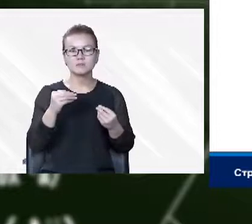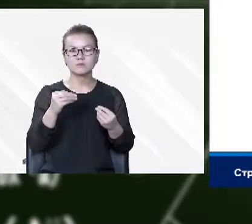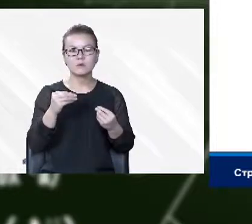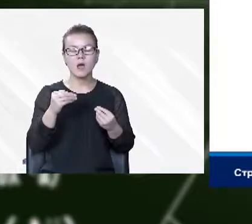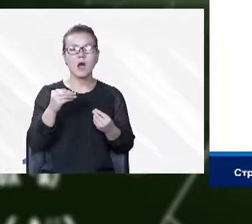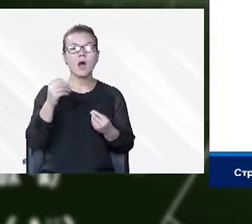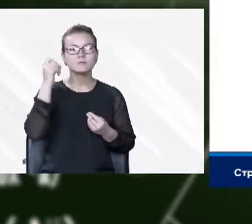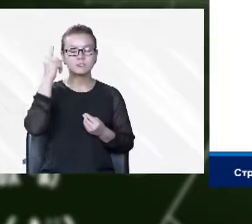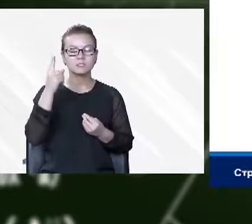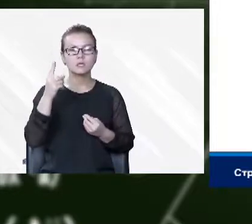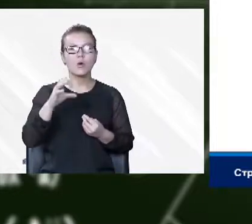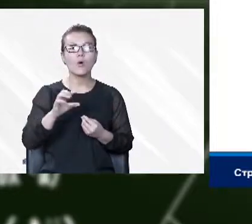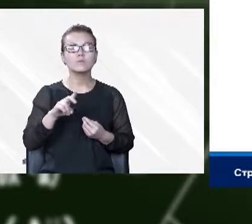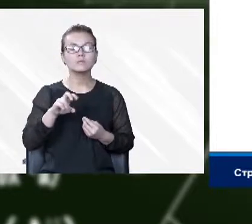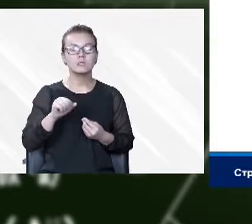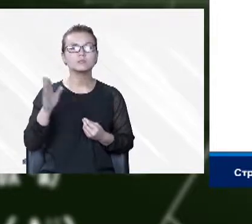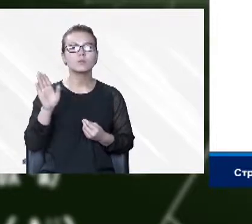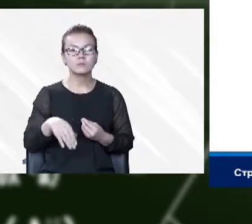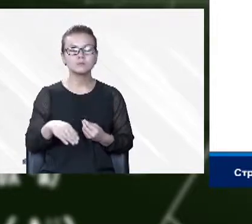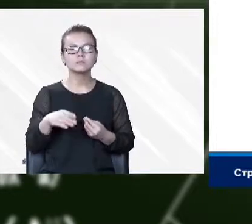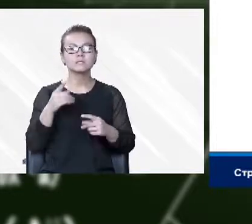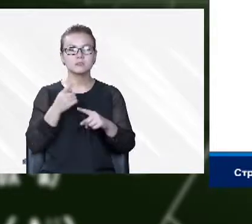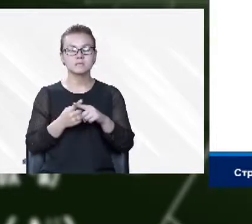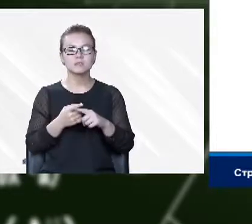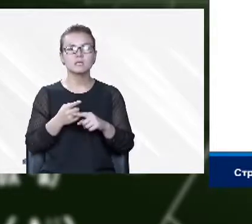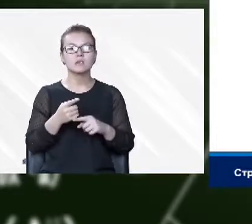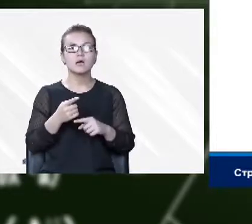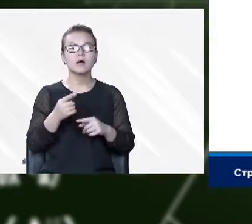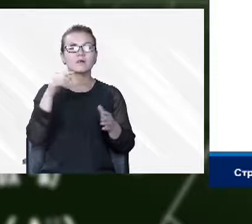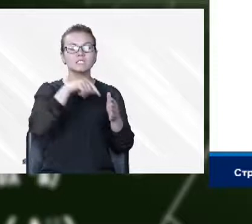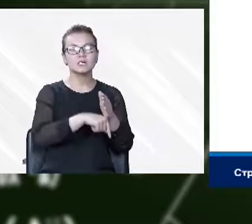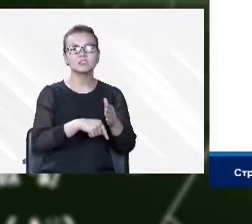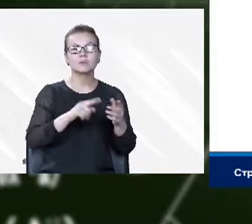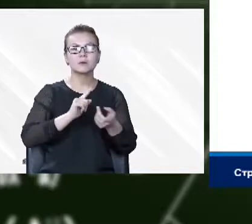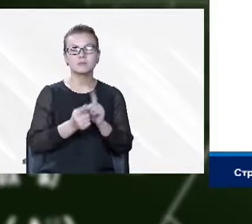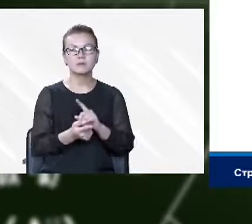определить область допустимых значений входящих переменных.